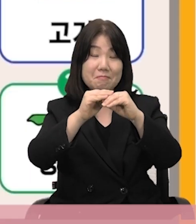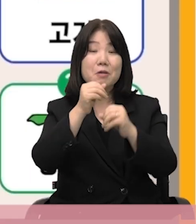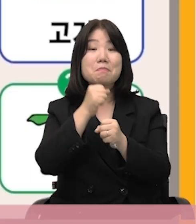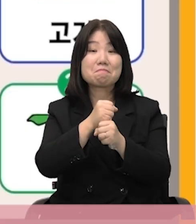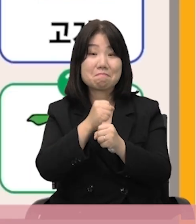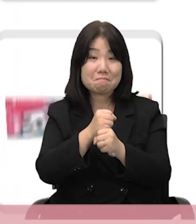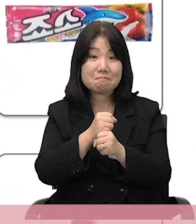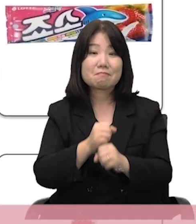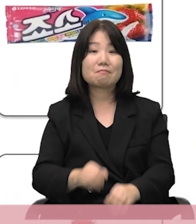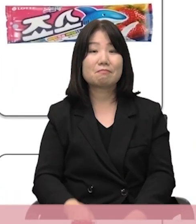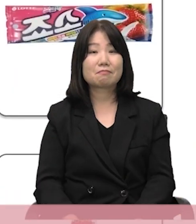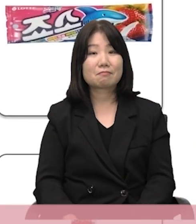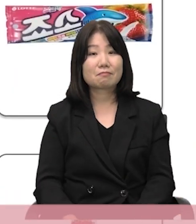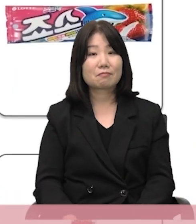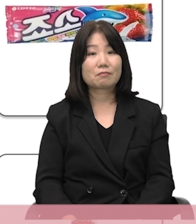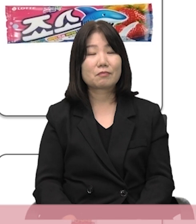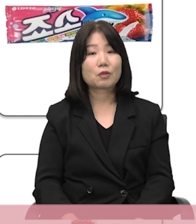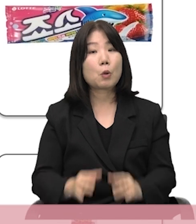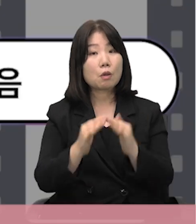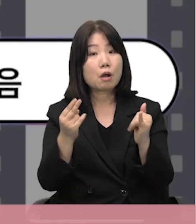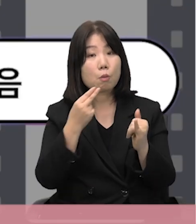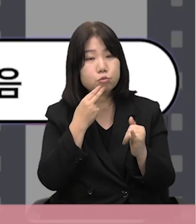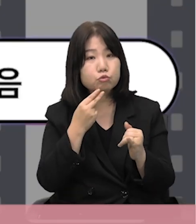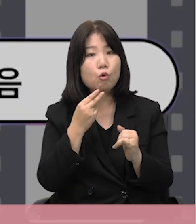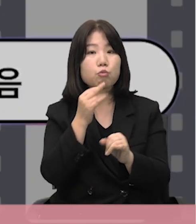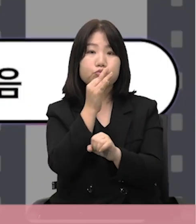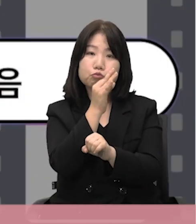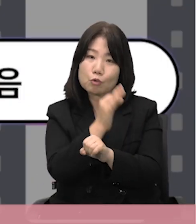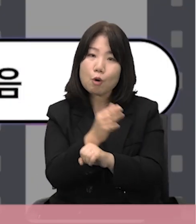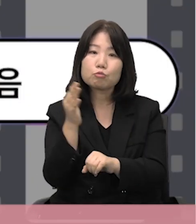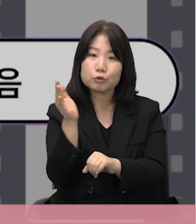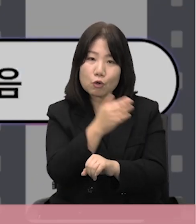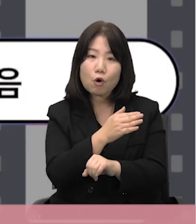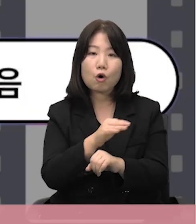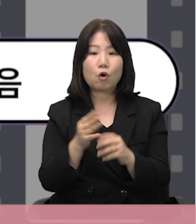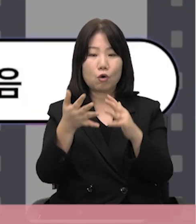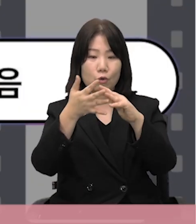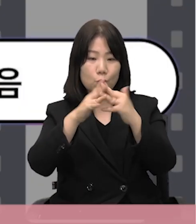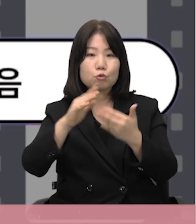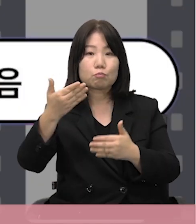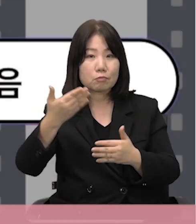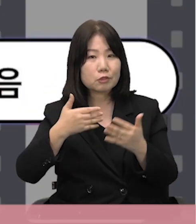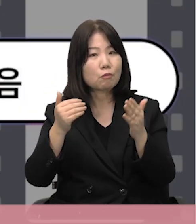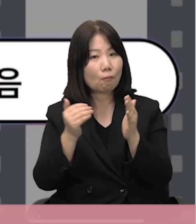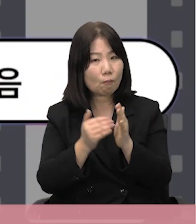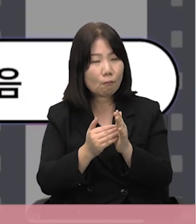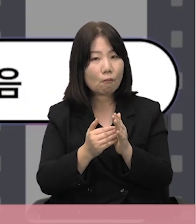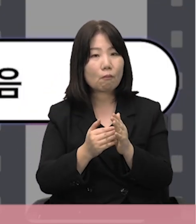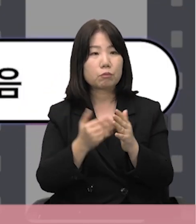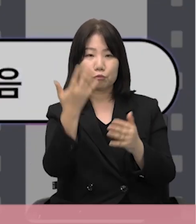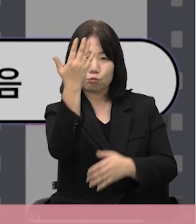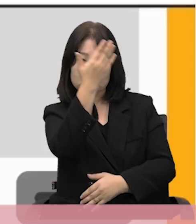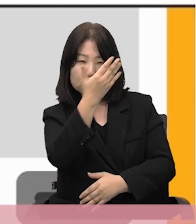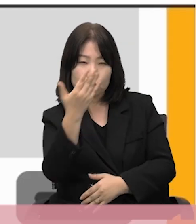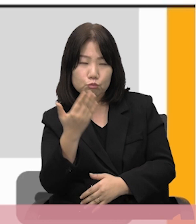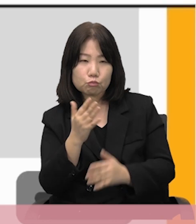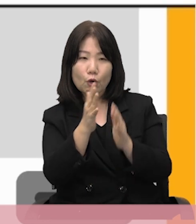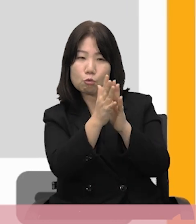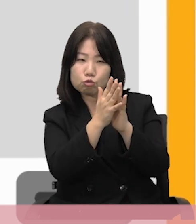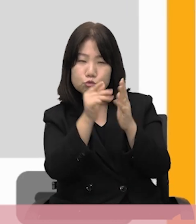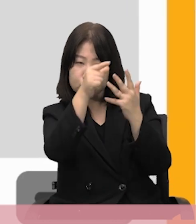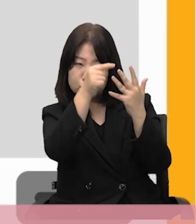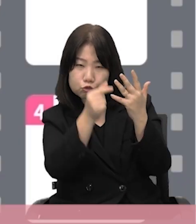만들기를 할 수 있고, 무인점포에서 물품을 구매부터 영수증 받기까지 순서대로 나열해서